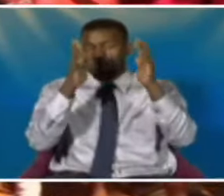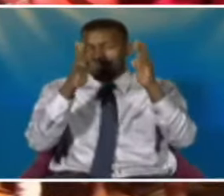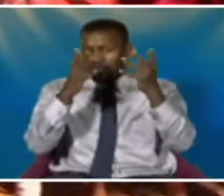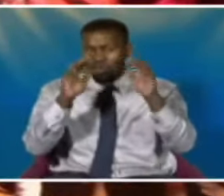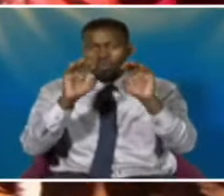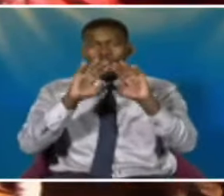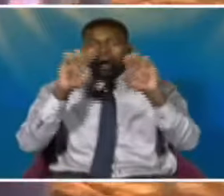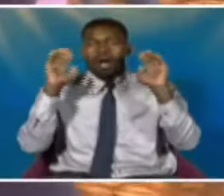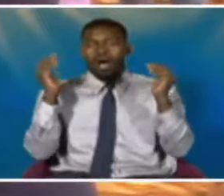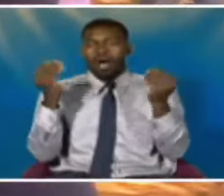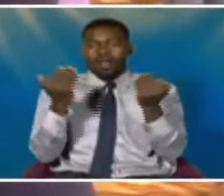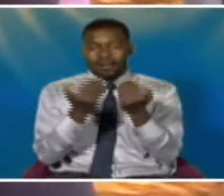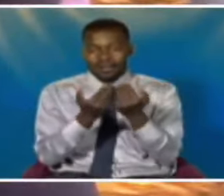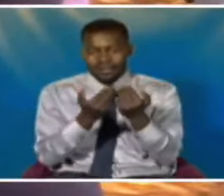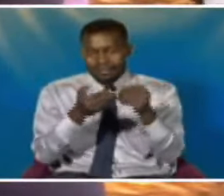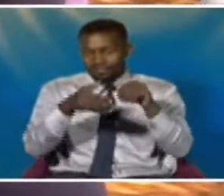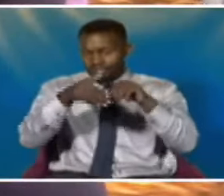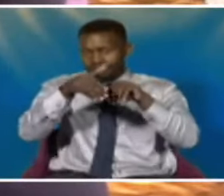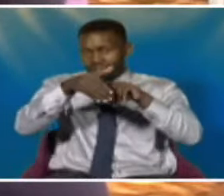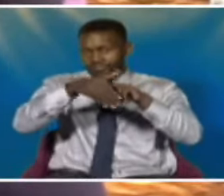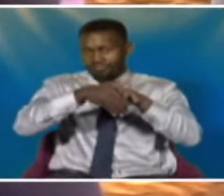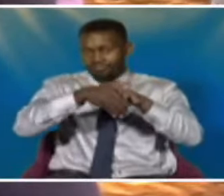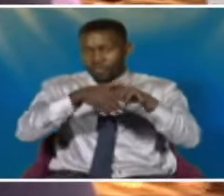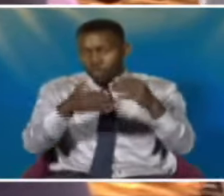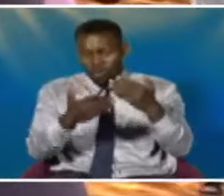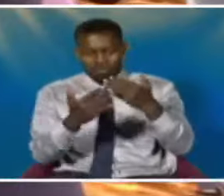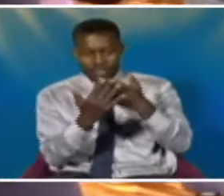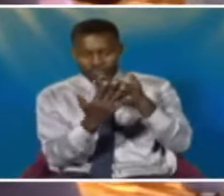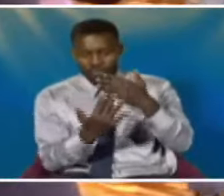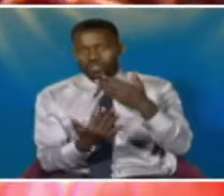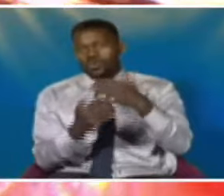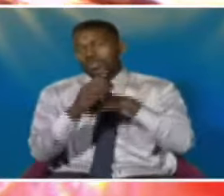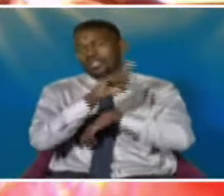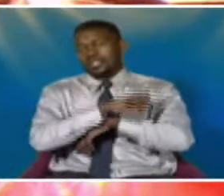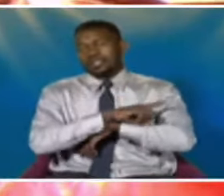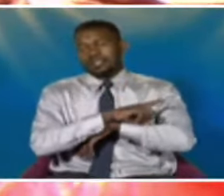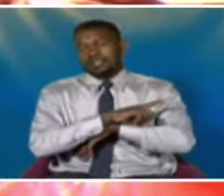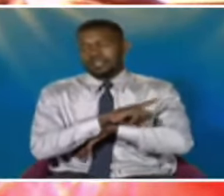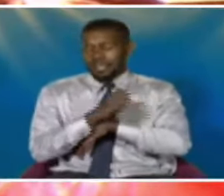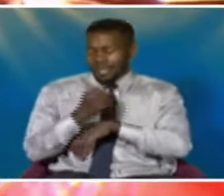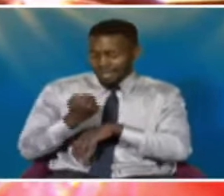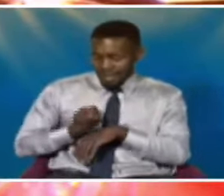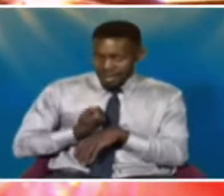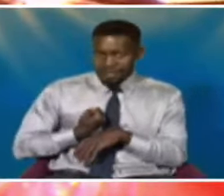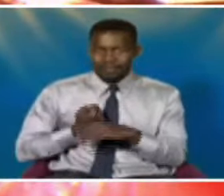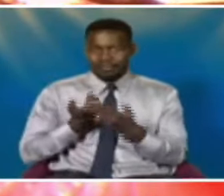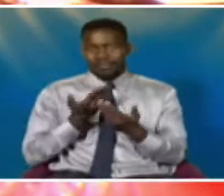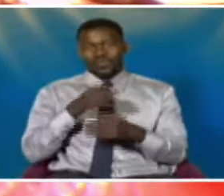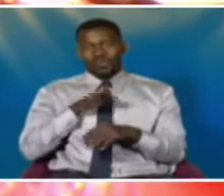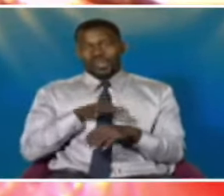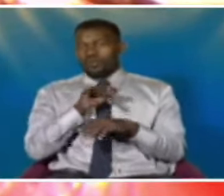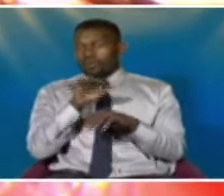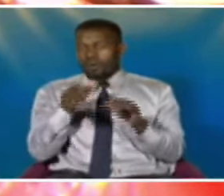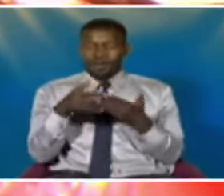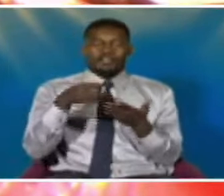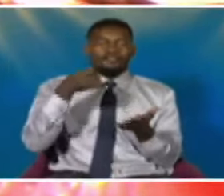Samburu Mashariki, ambapo wazee, wanawake na wasichana wameletwa pamoja kujadili usafi wa hedhi kwa mtoto wa